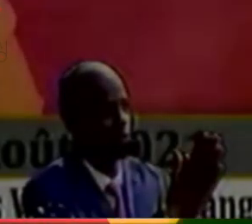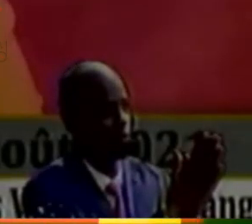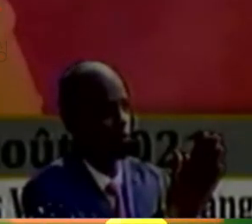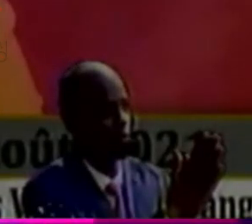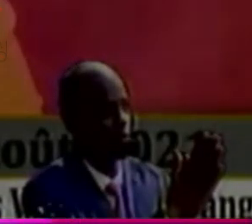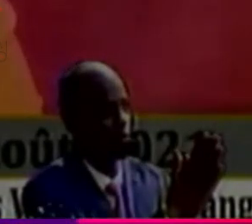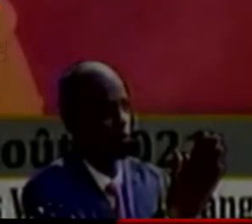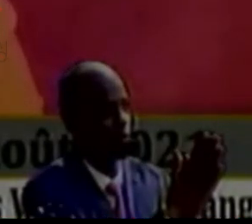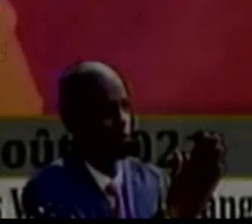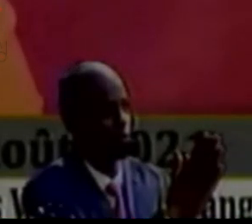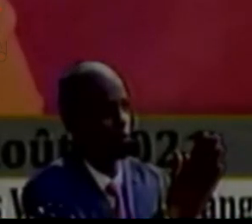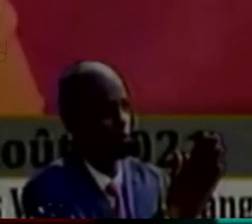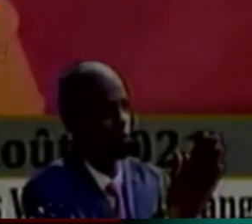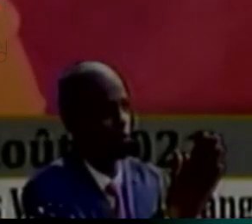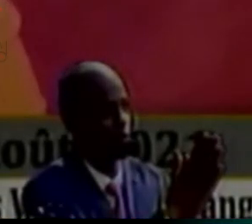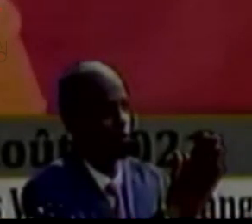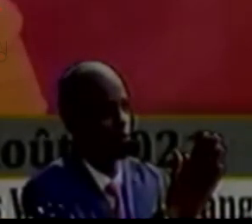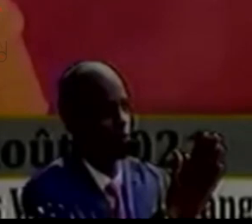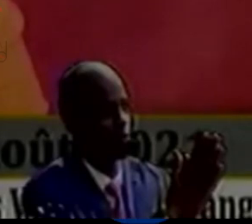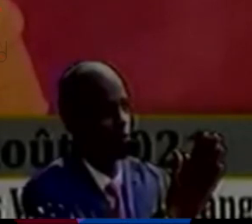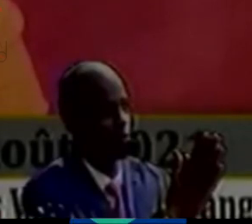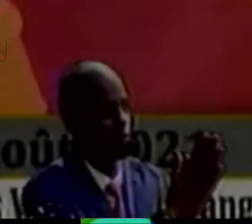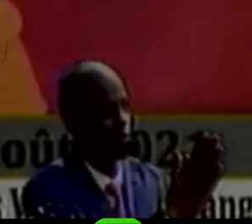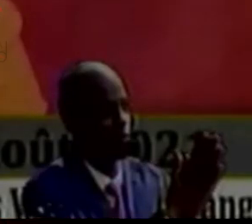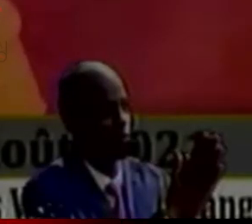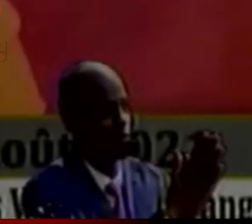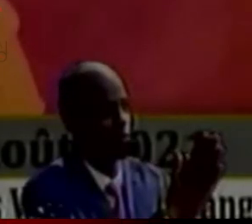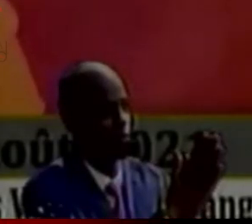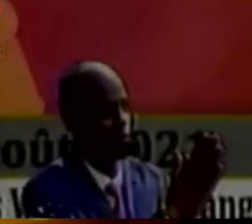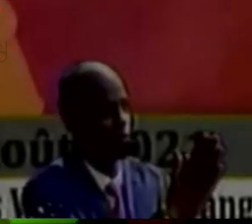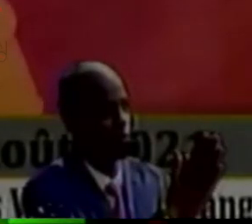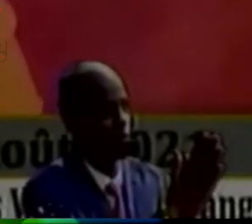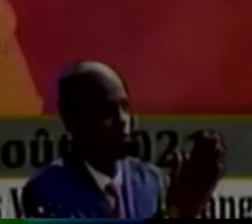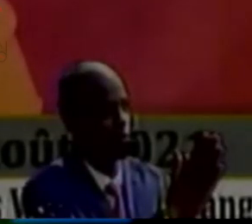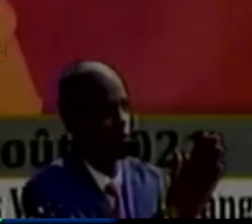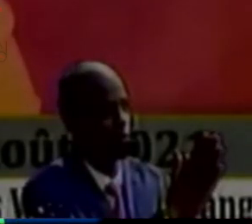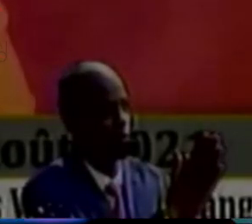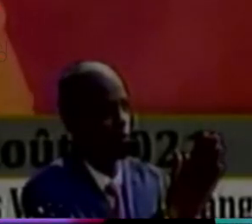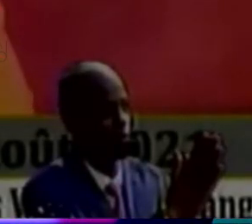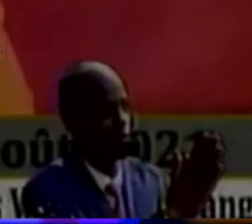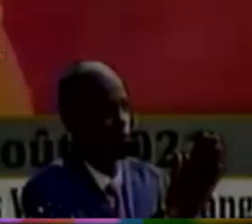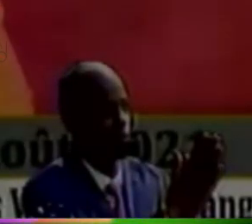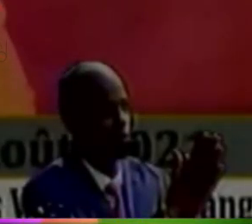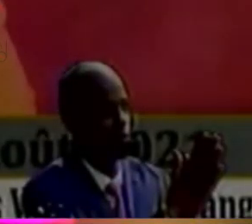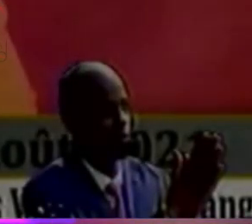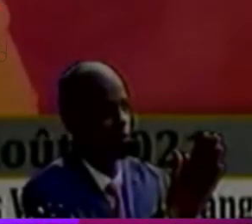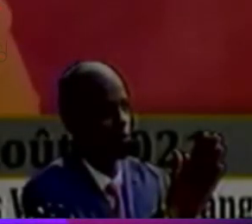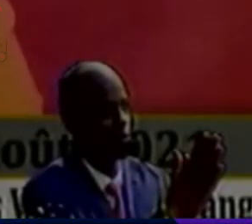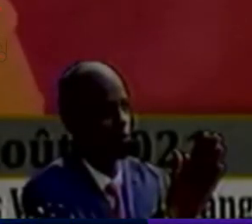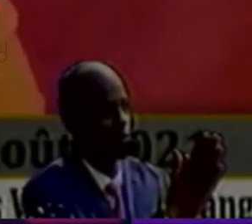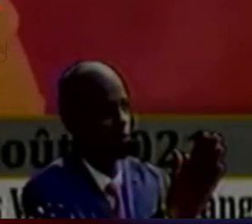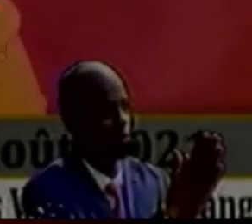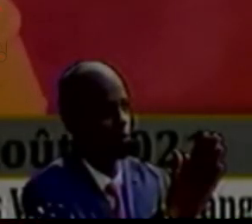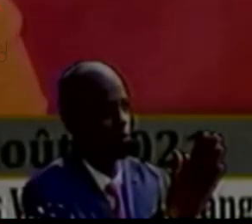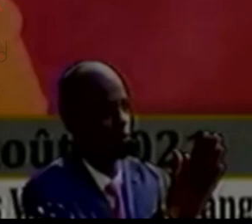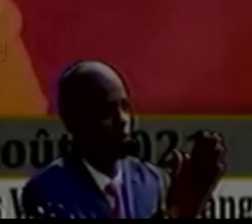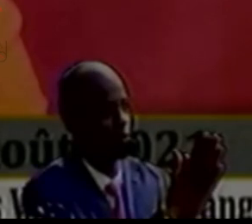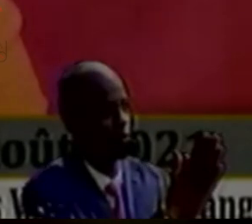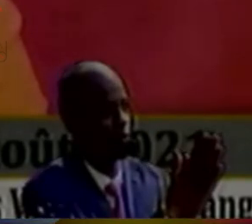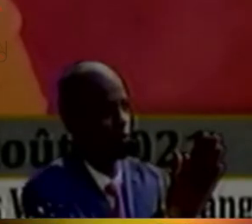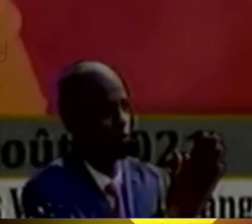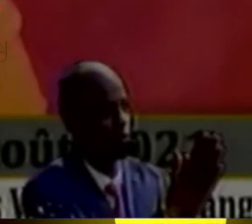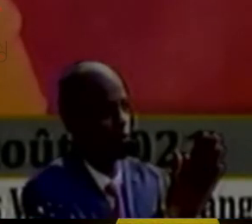celle entité l'État qui l'a pour coordonner aide pour victimes. Protection civile déjà gagné